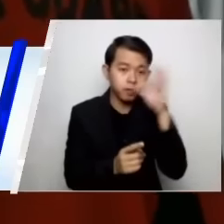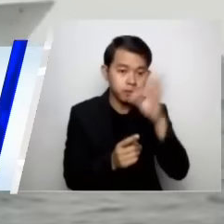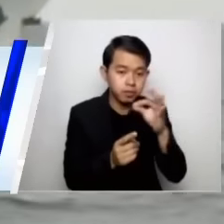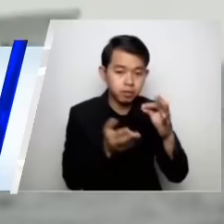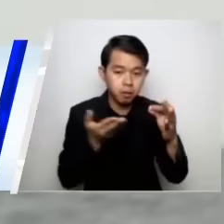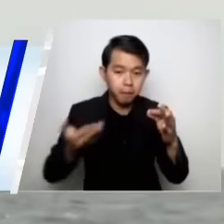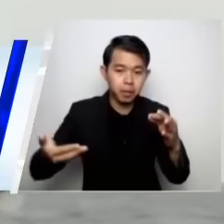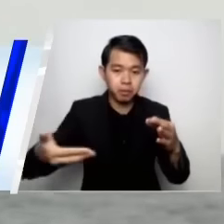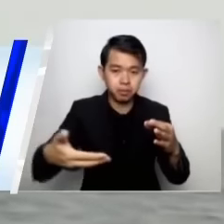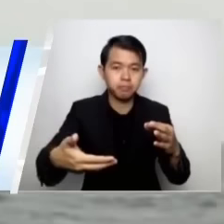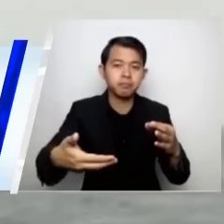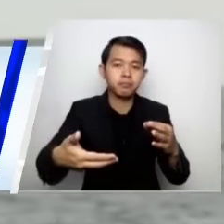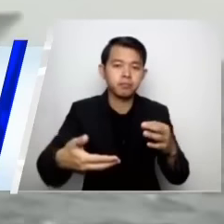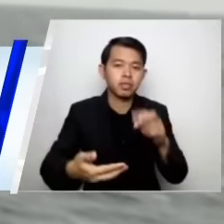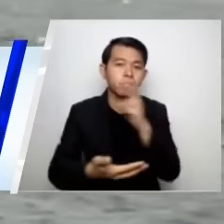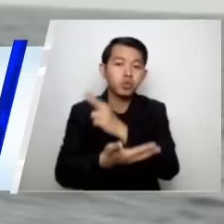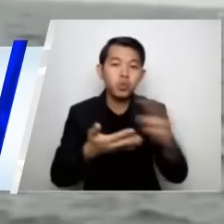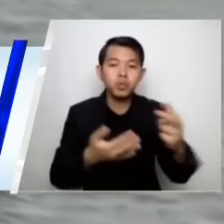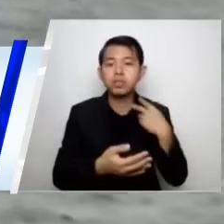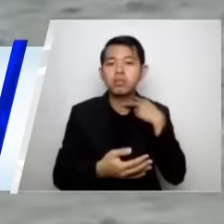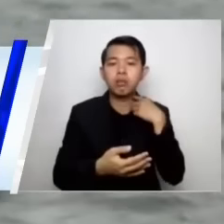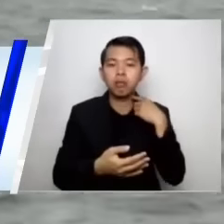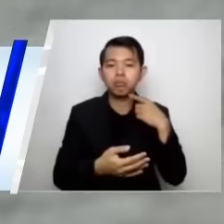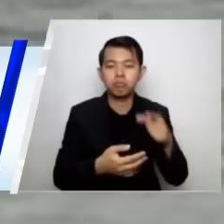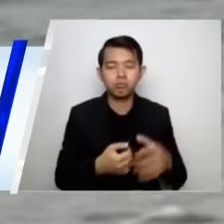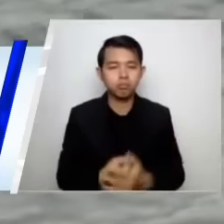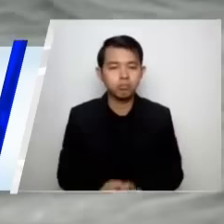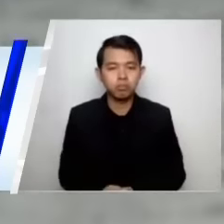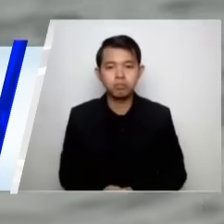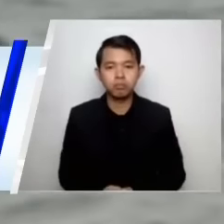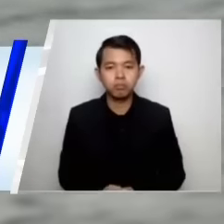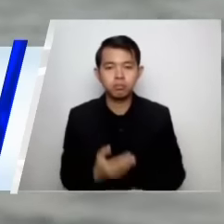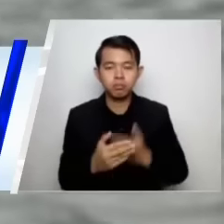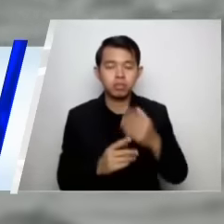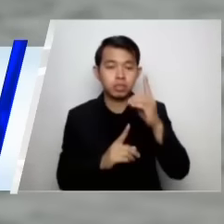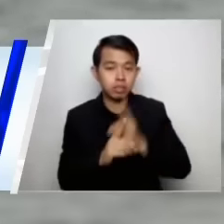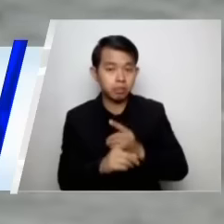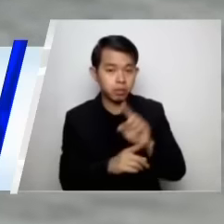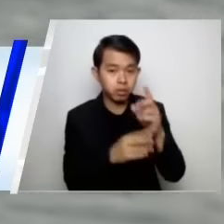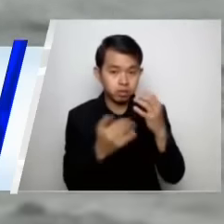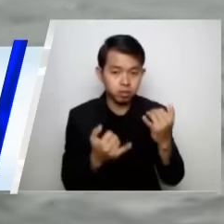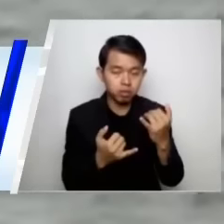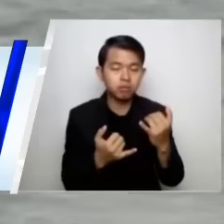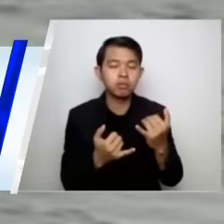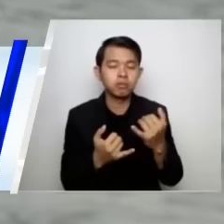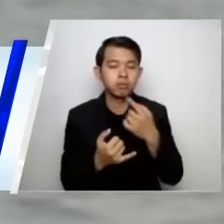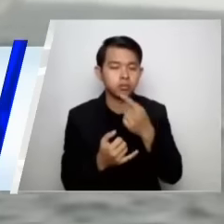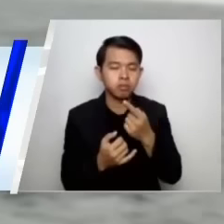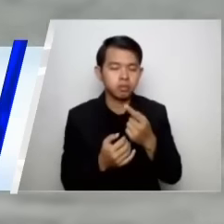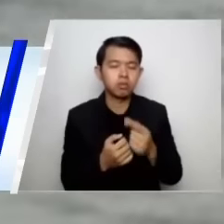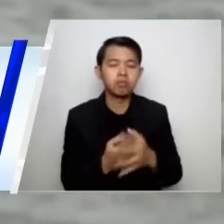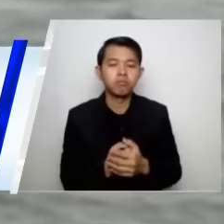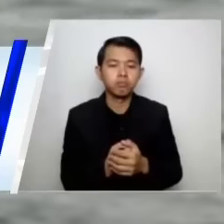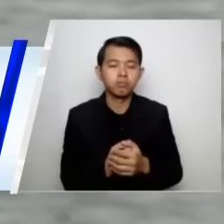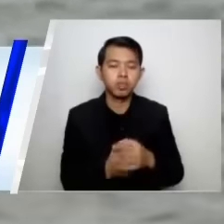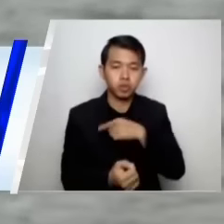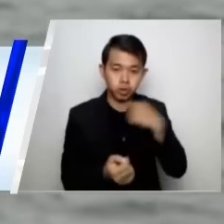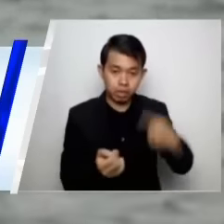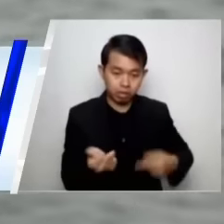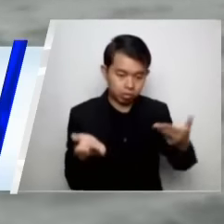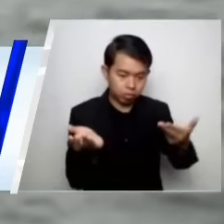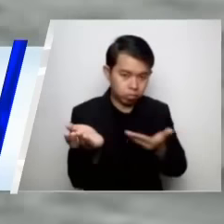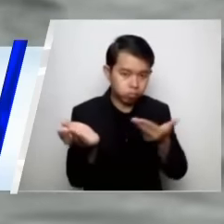Reef. Mag-alas 8 po ng umaga, December 1, at matapos nga po ang magdamag na pagbuntot at ilang beses na pagpigil ng China Coast Guard